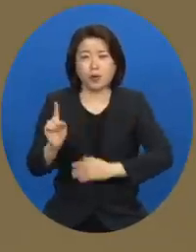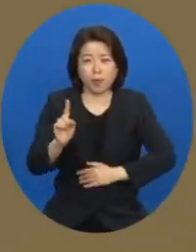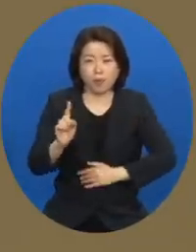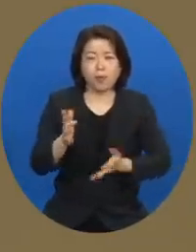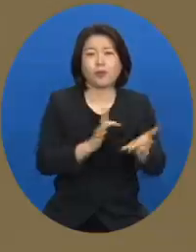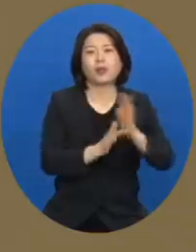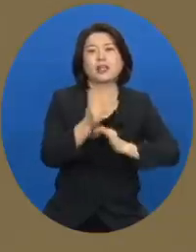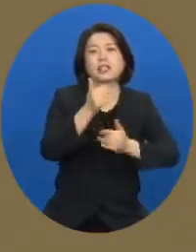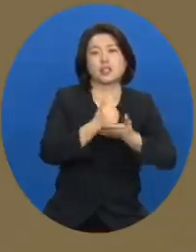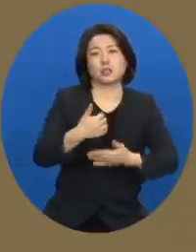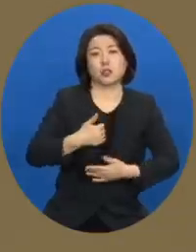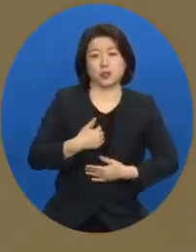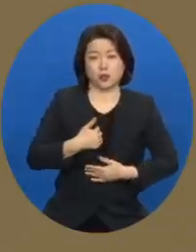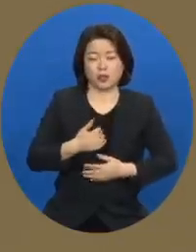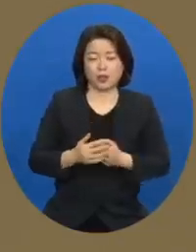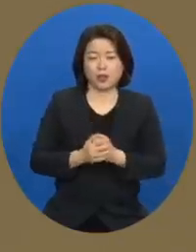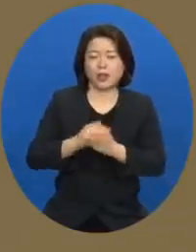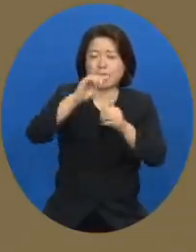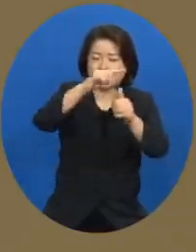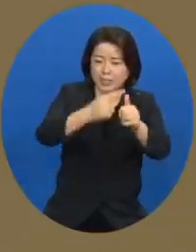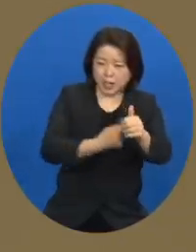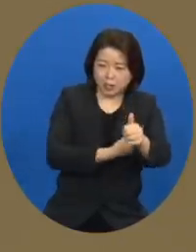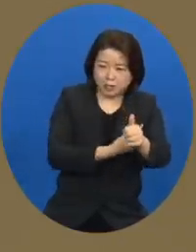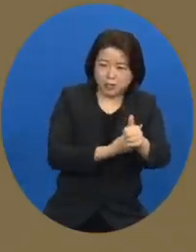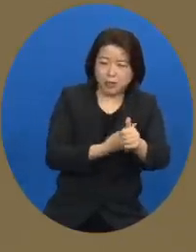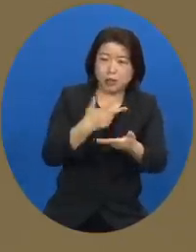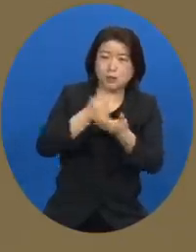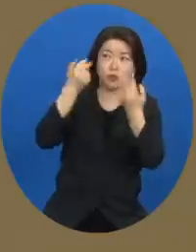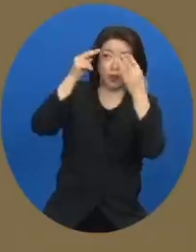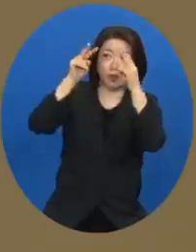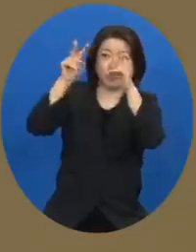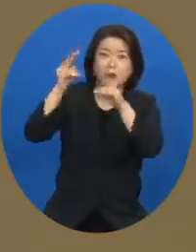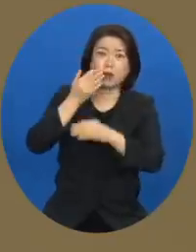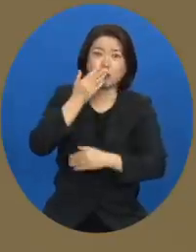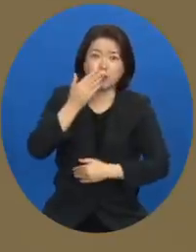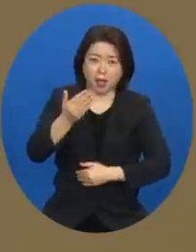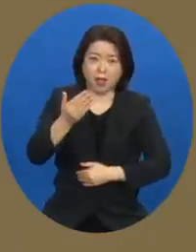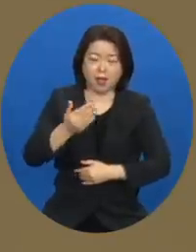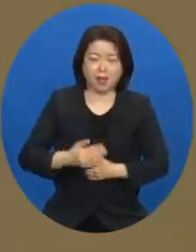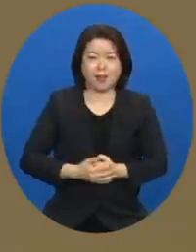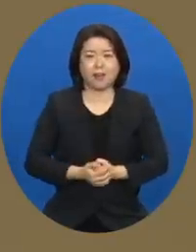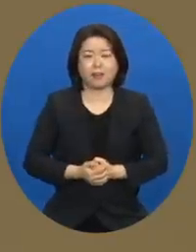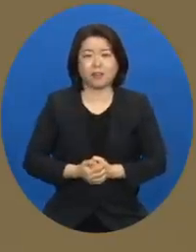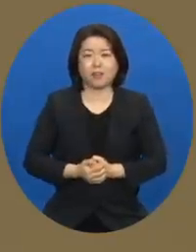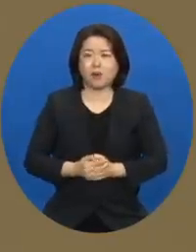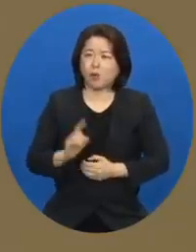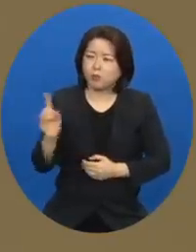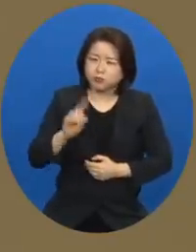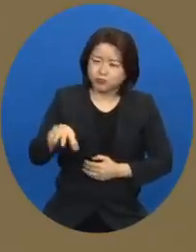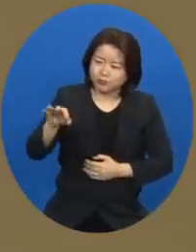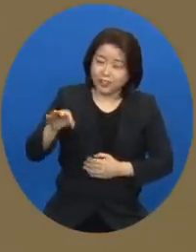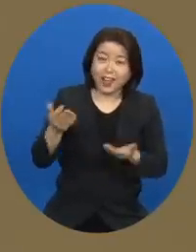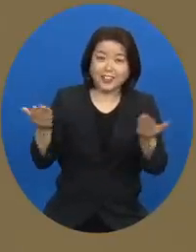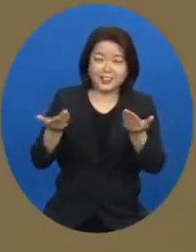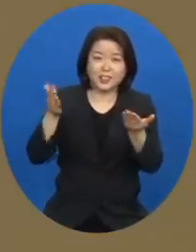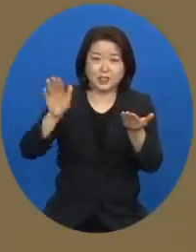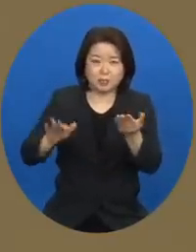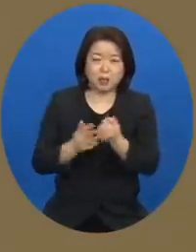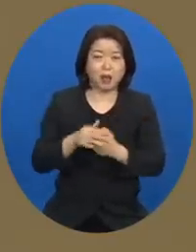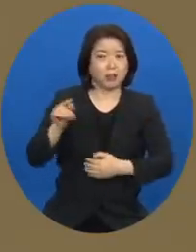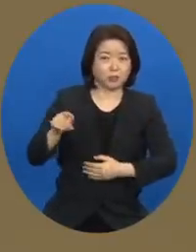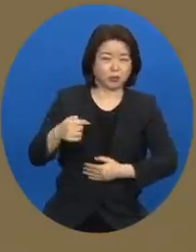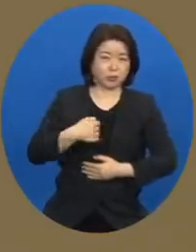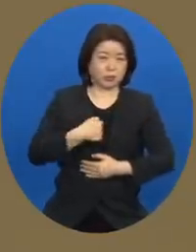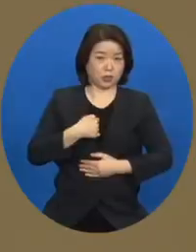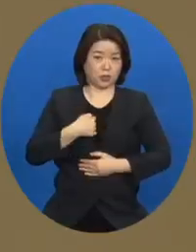저에게 너무나 자연스럽게 바라보아지게 된 겁니다. 아무것도 아닌 것 같은데도 그것은